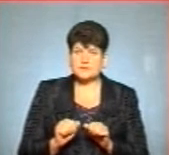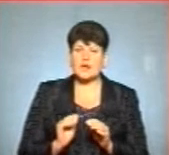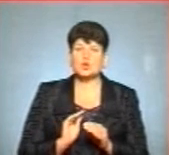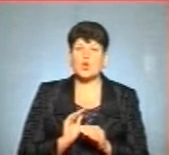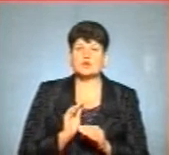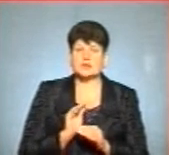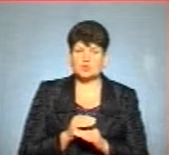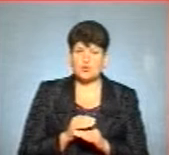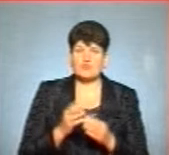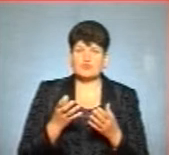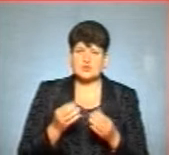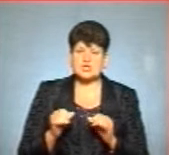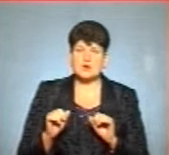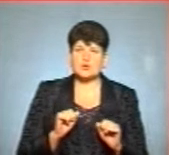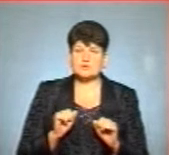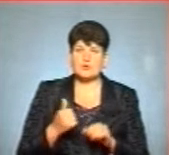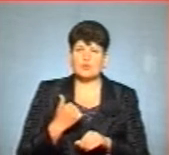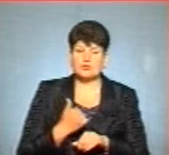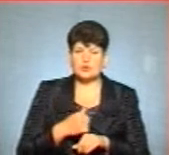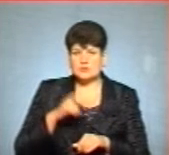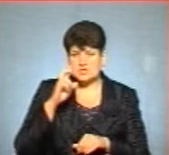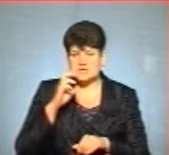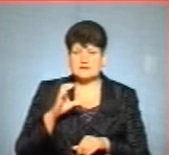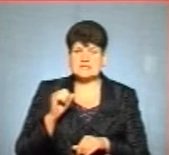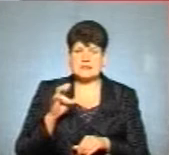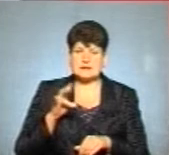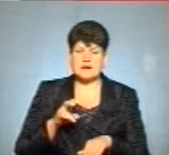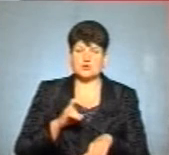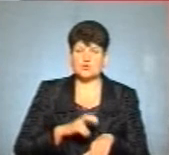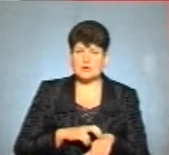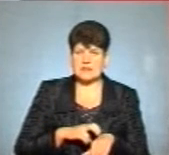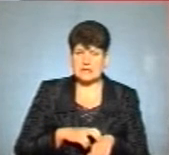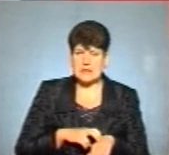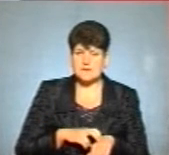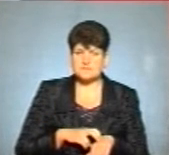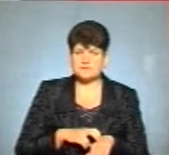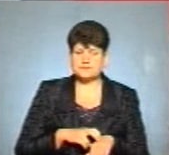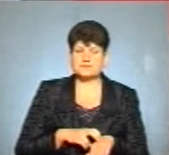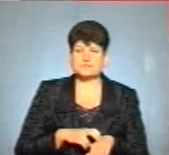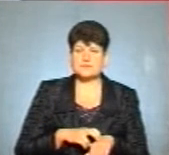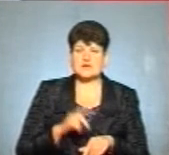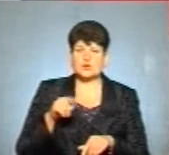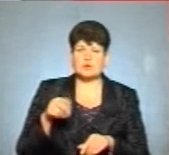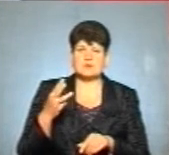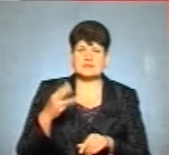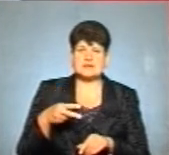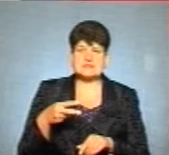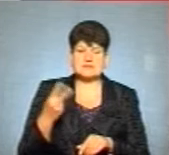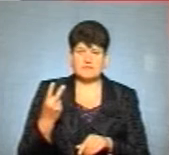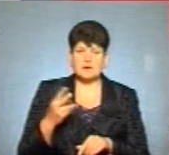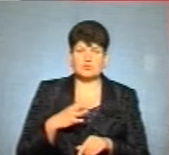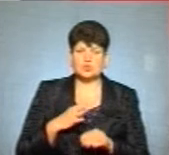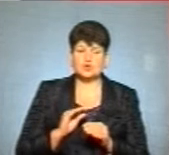Додатково ще розпорядженням головного державного санітарного лікаря за номером 32, значить,